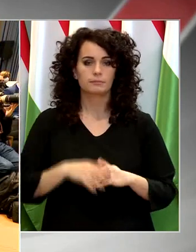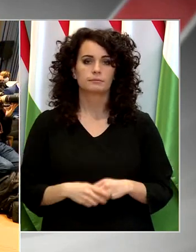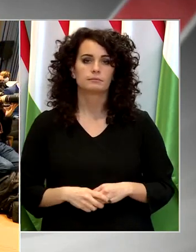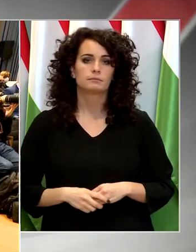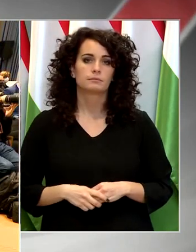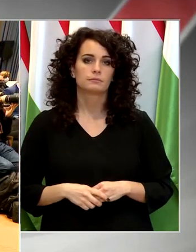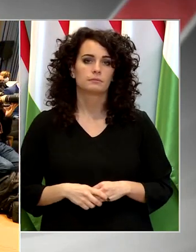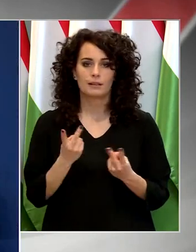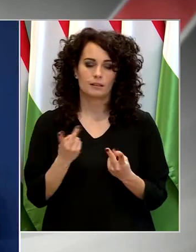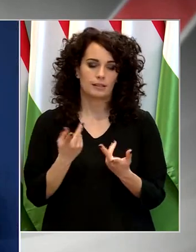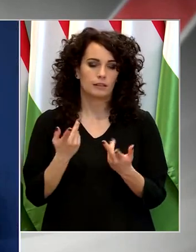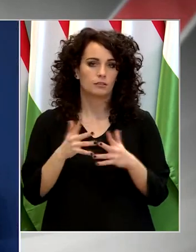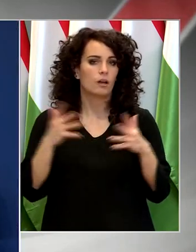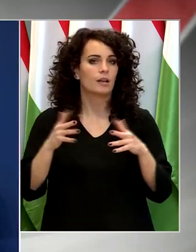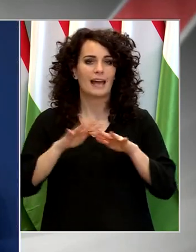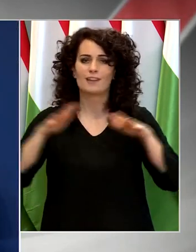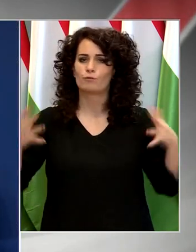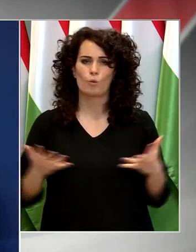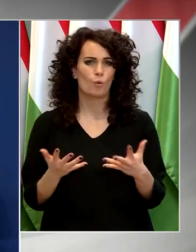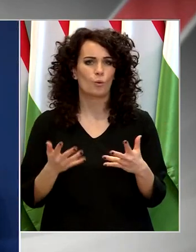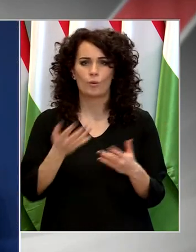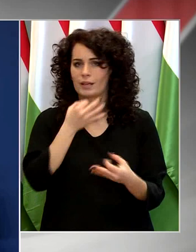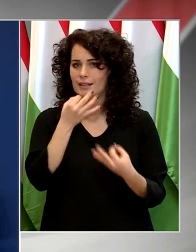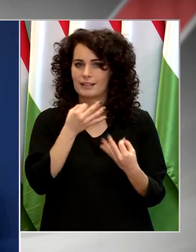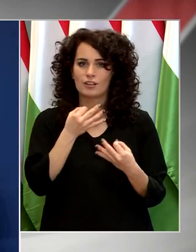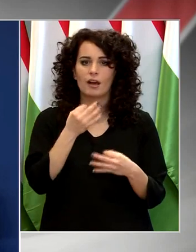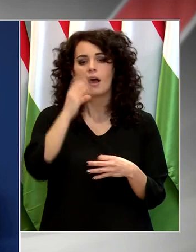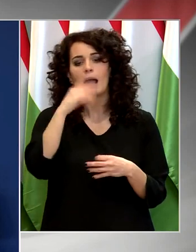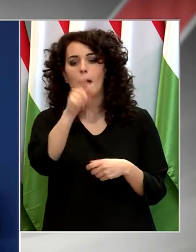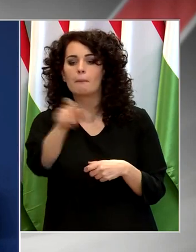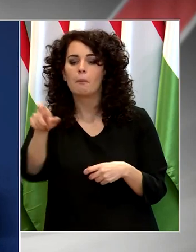átmenetileg fenntarthatónak minősülhet.